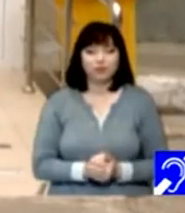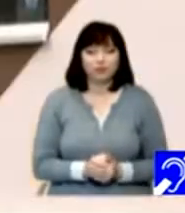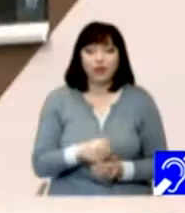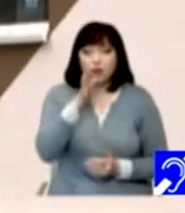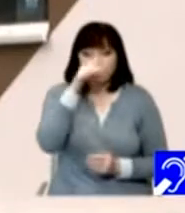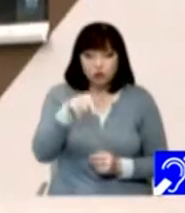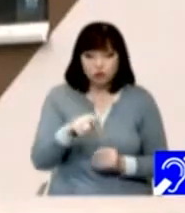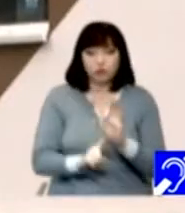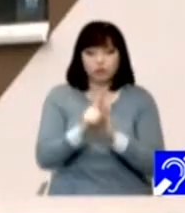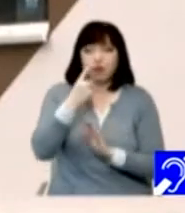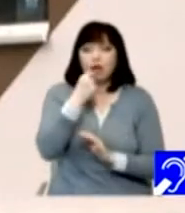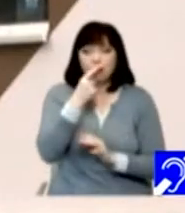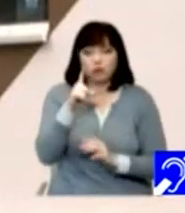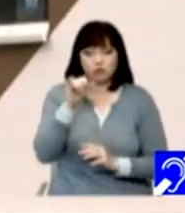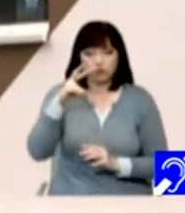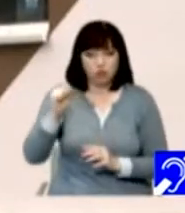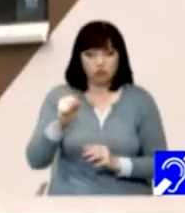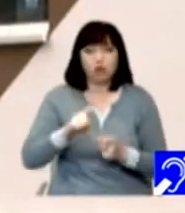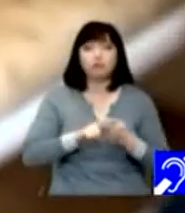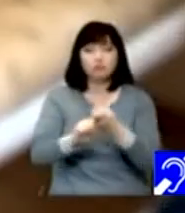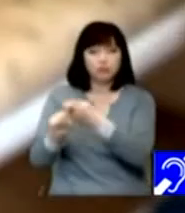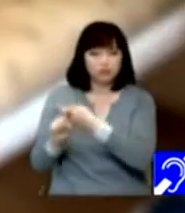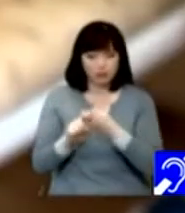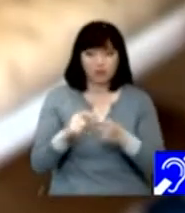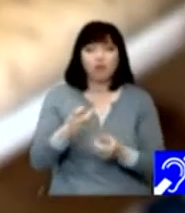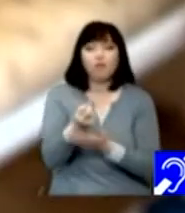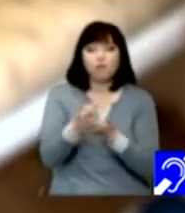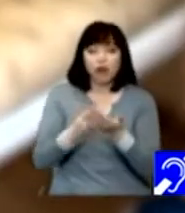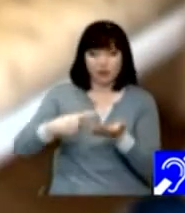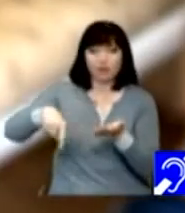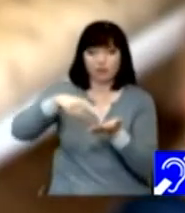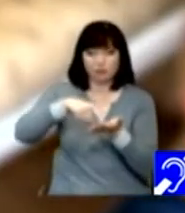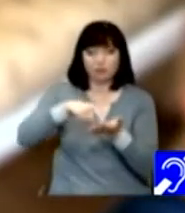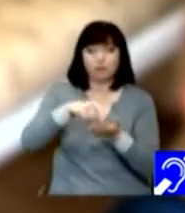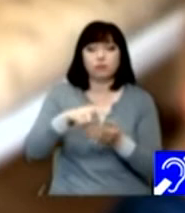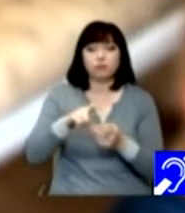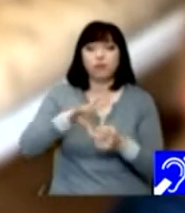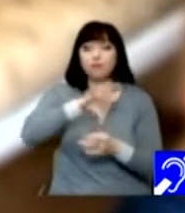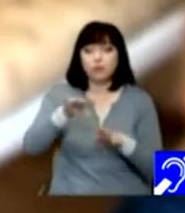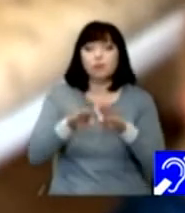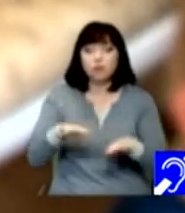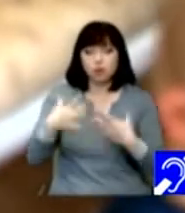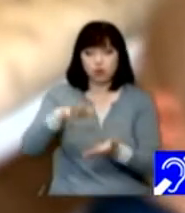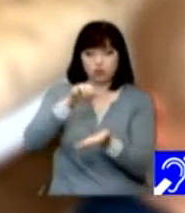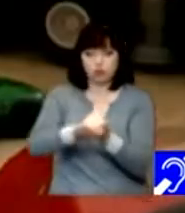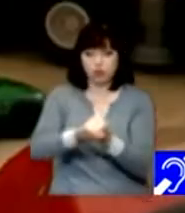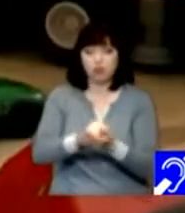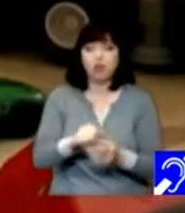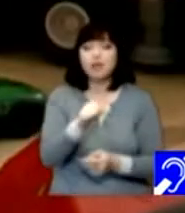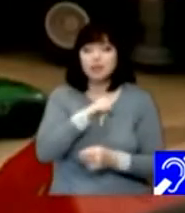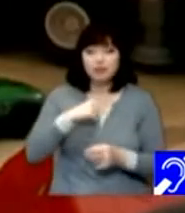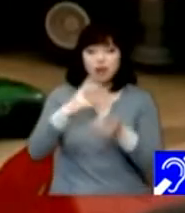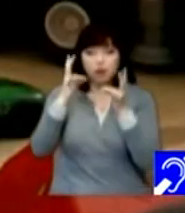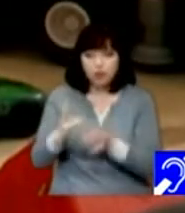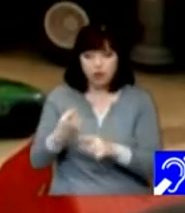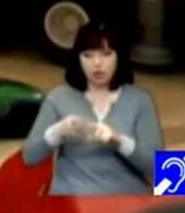În Chișinău e cod roșu de alertă epidemiologică. În Spitalul Clinic Municipal de Boli Contagioase toate locurile sunt ocupate. Cei mai afectați